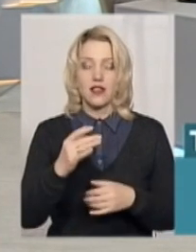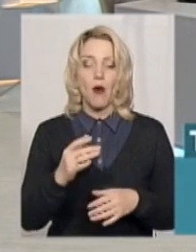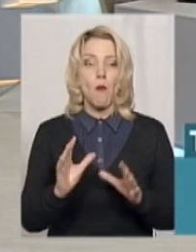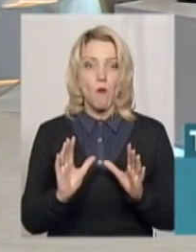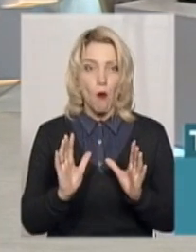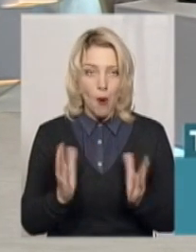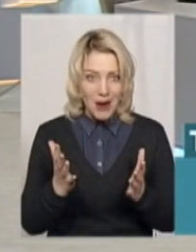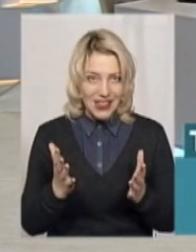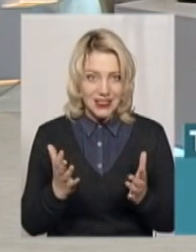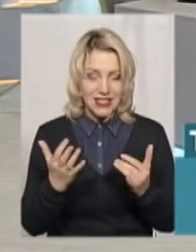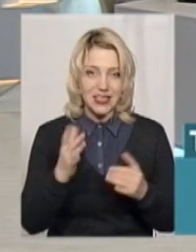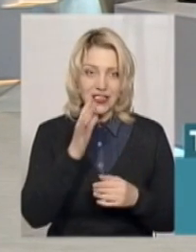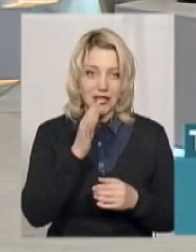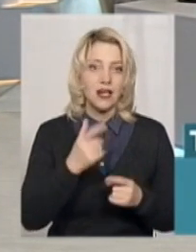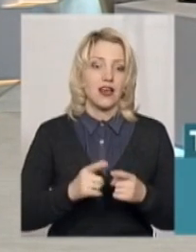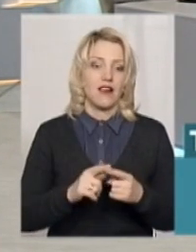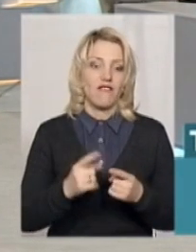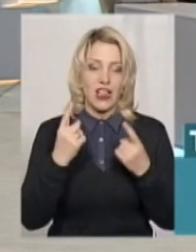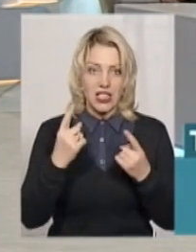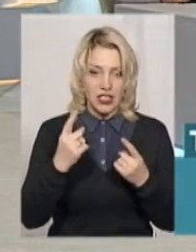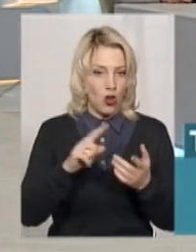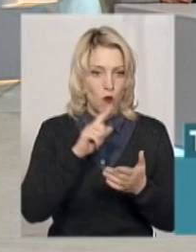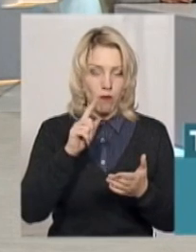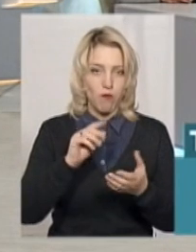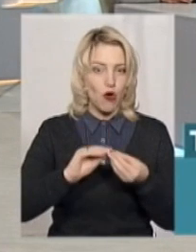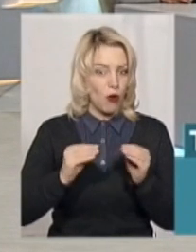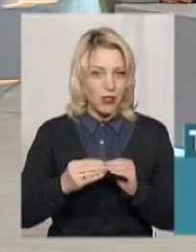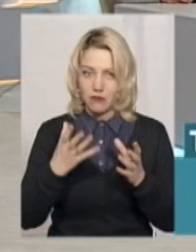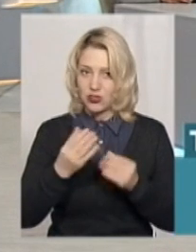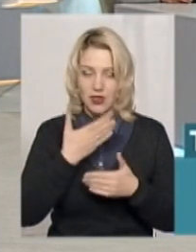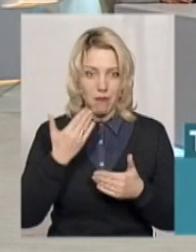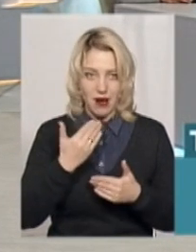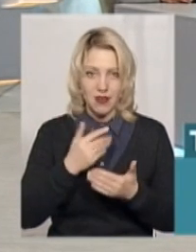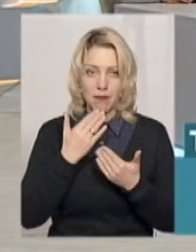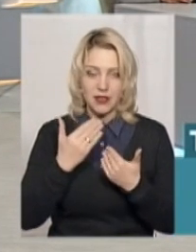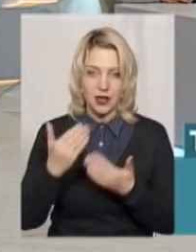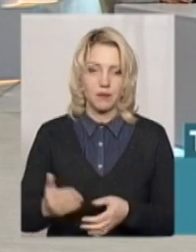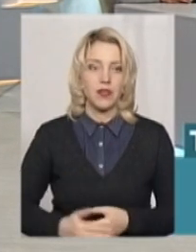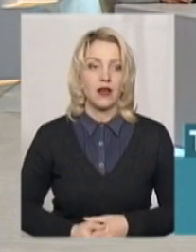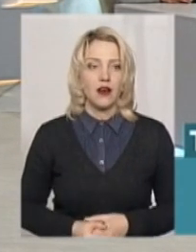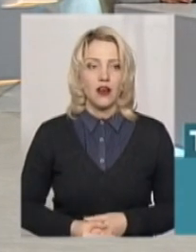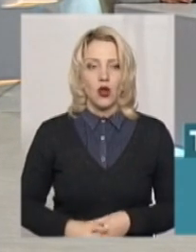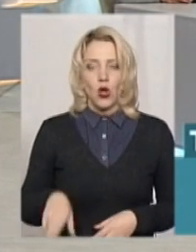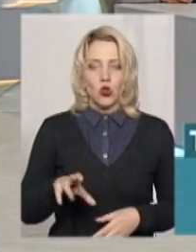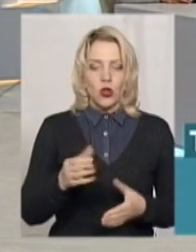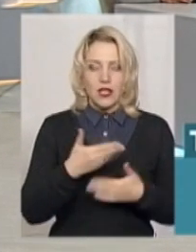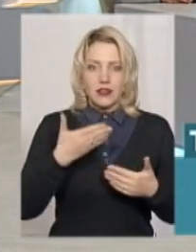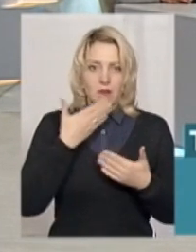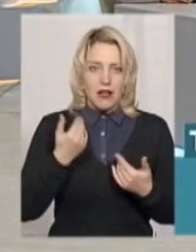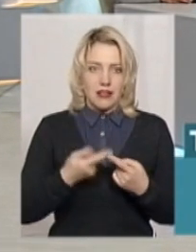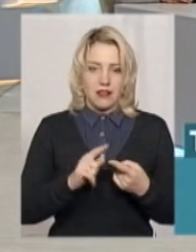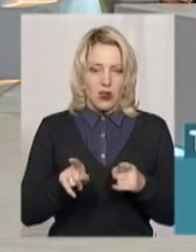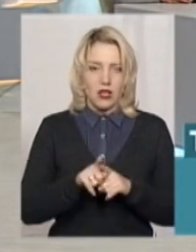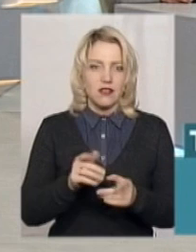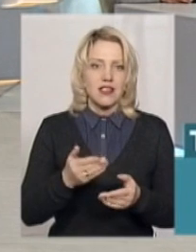проблем таких великих, очевидних, немає, так, із обладнанням? Ну, до нас ще не надходило звернень, що от не можуть знайти те чи